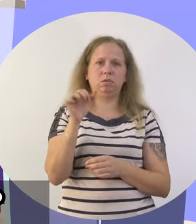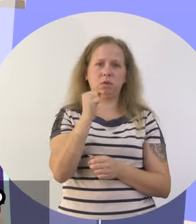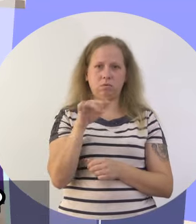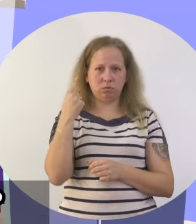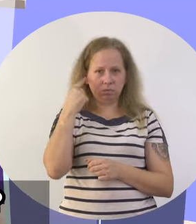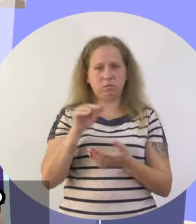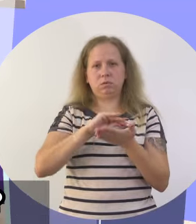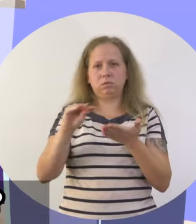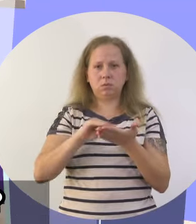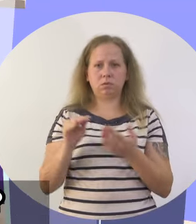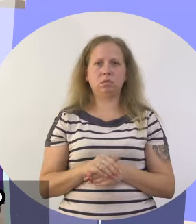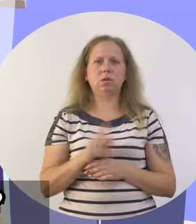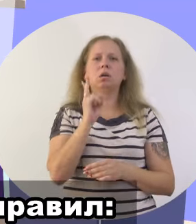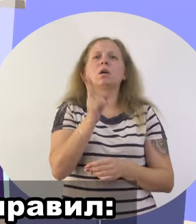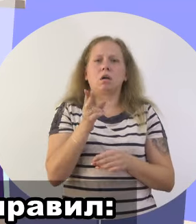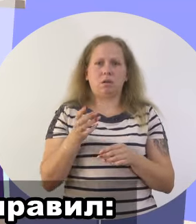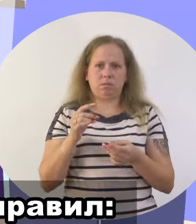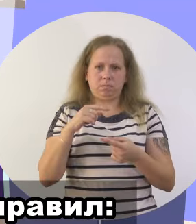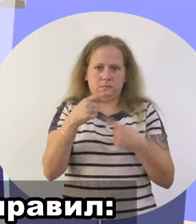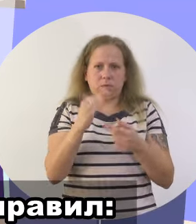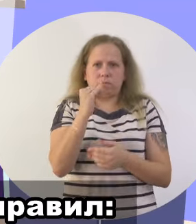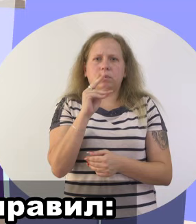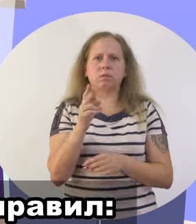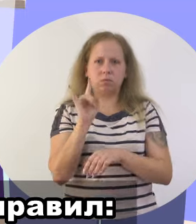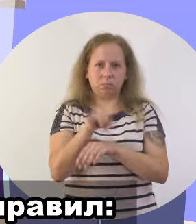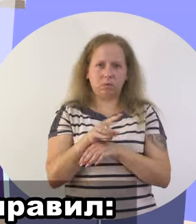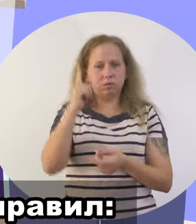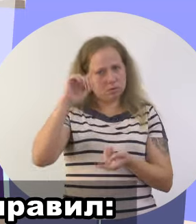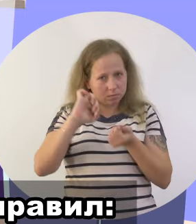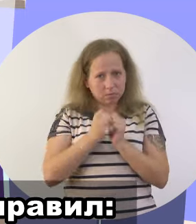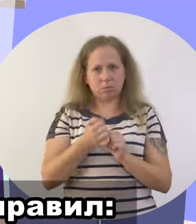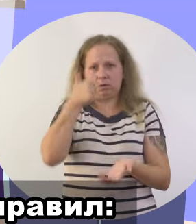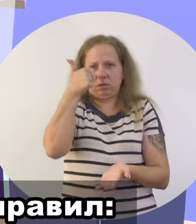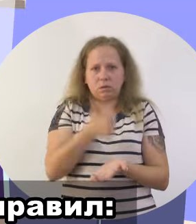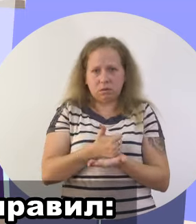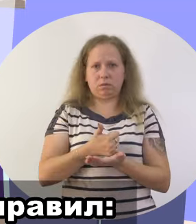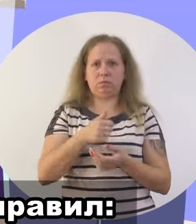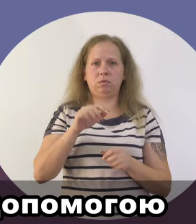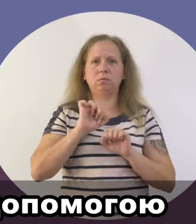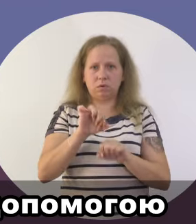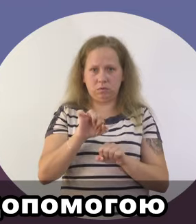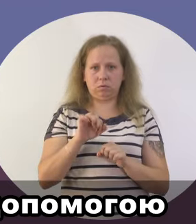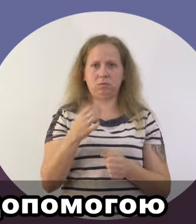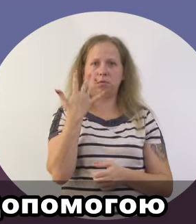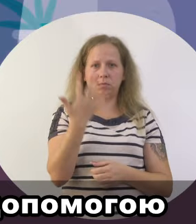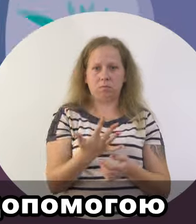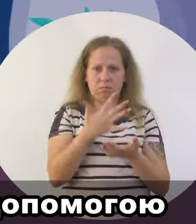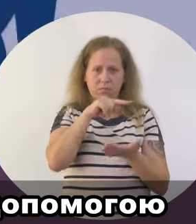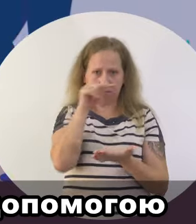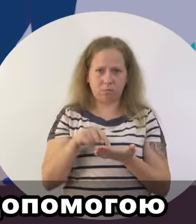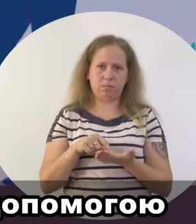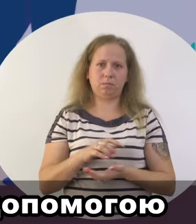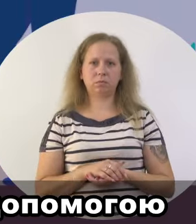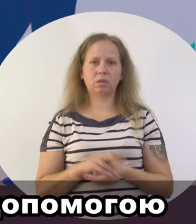этот ваш факт-чекинг? Запоминай. Главное – придерживаться 5 основных правил. Ищи первоисточник